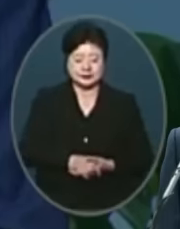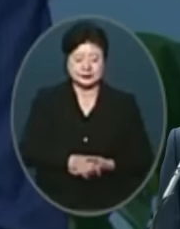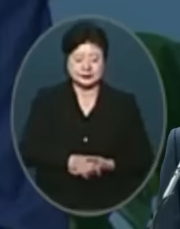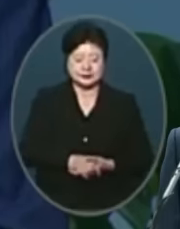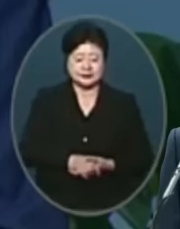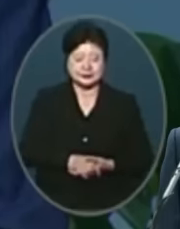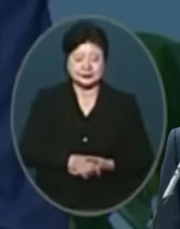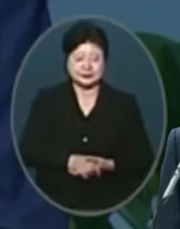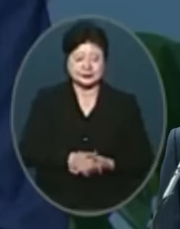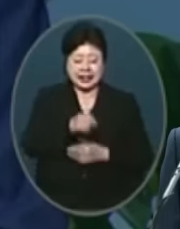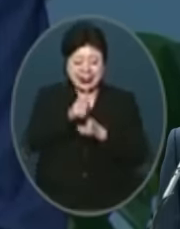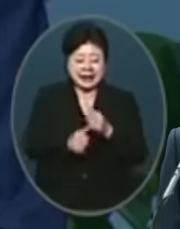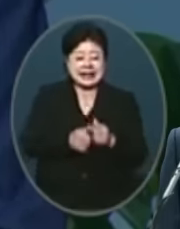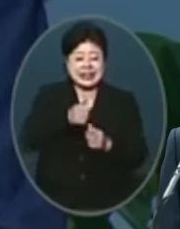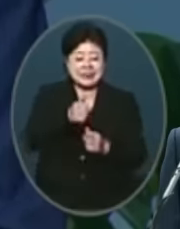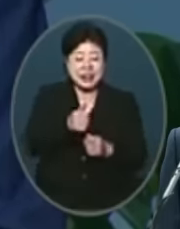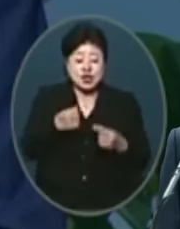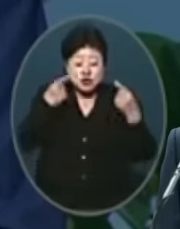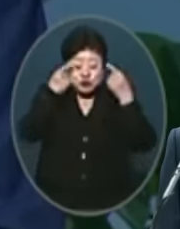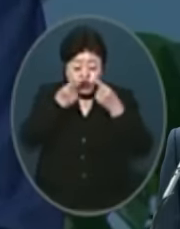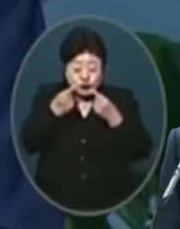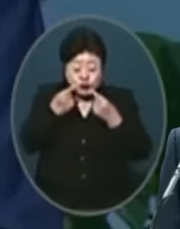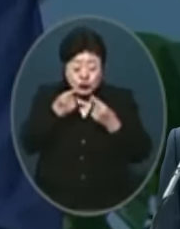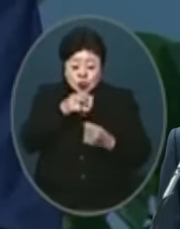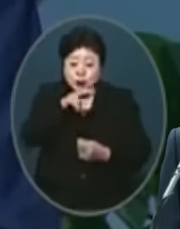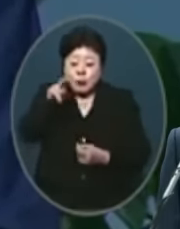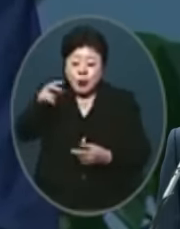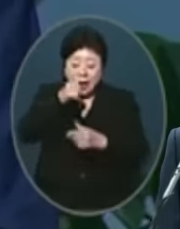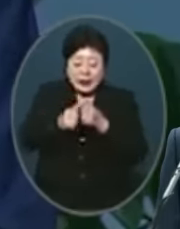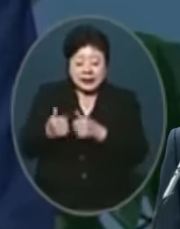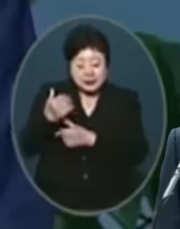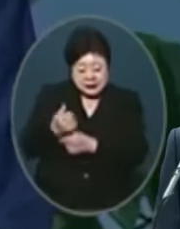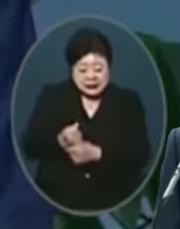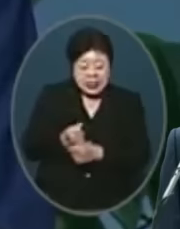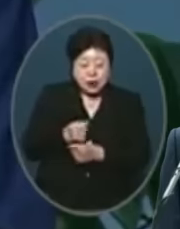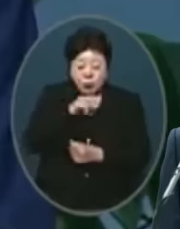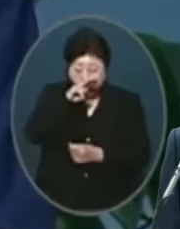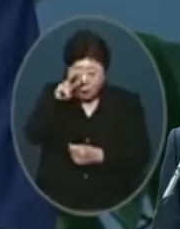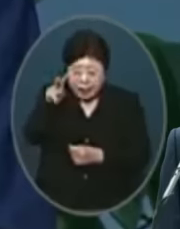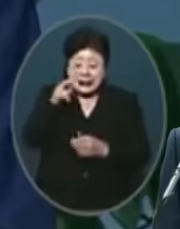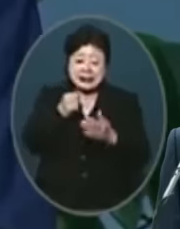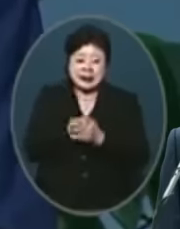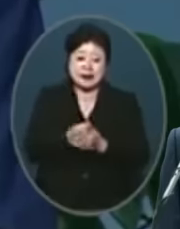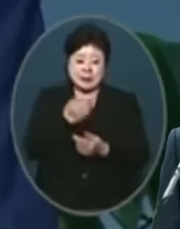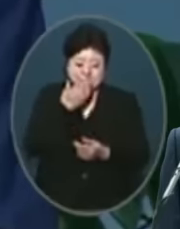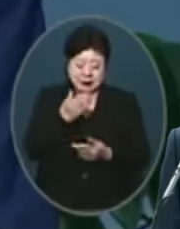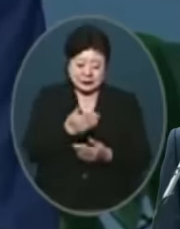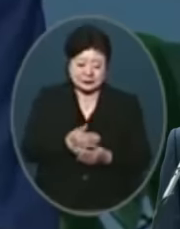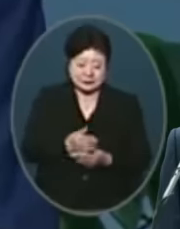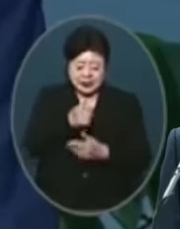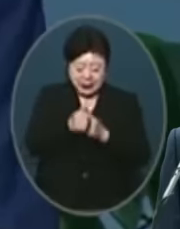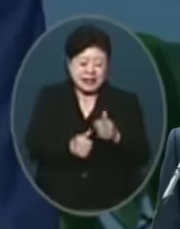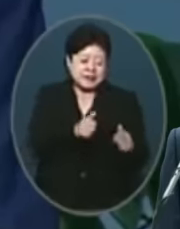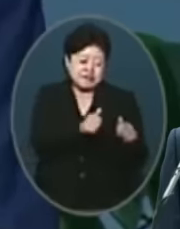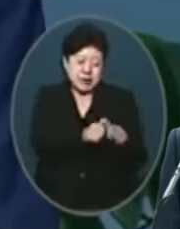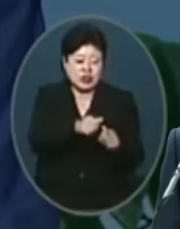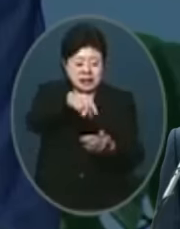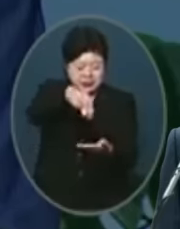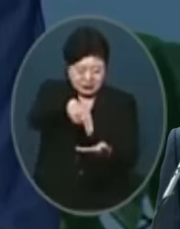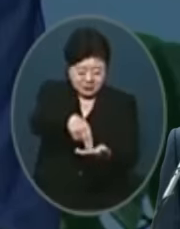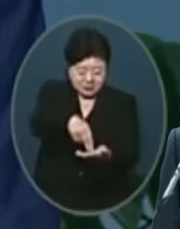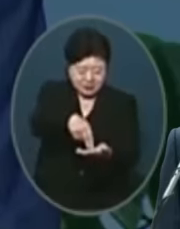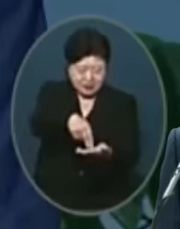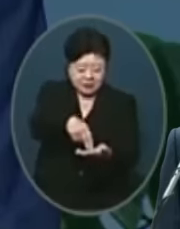것은 하나님을 의지하고 사물을 보았습니다. 우리는 하나님 편에 있다.